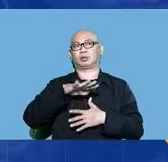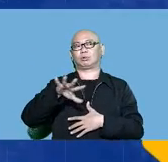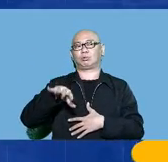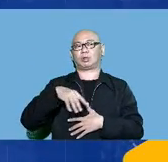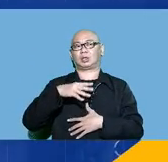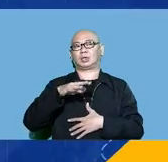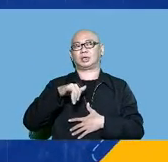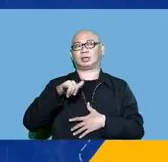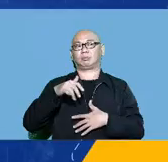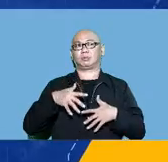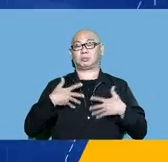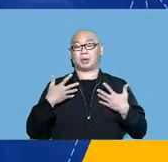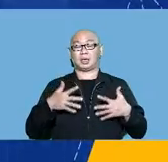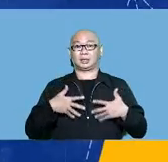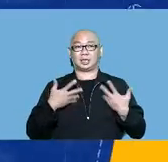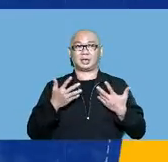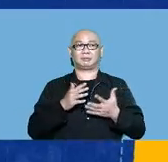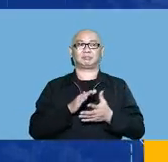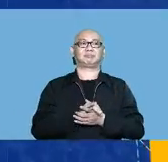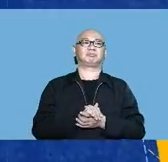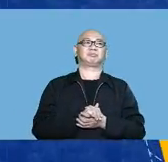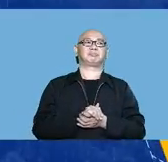yang berbahagia.